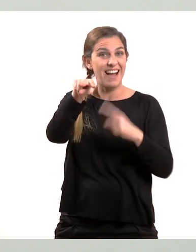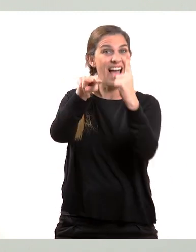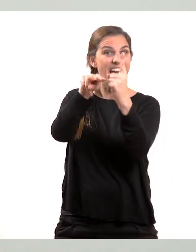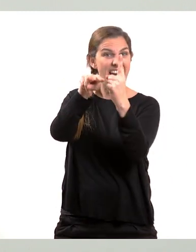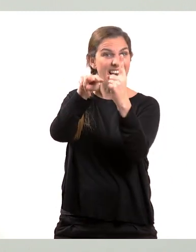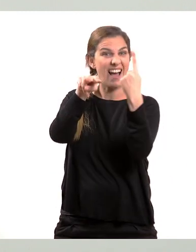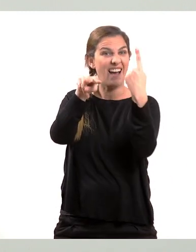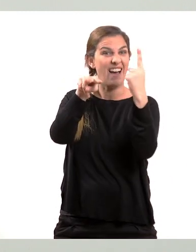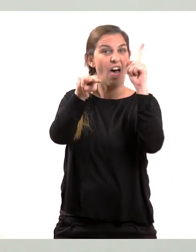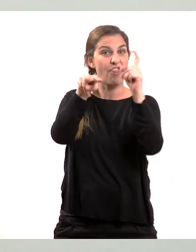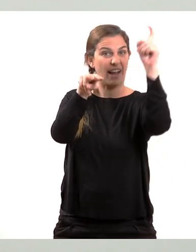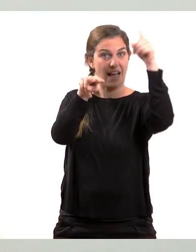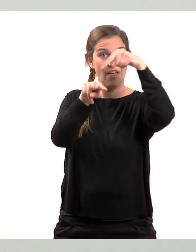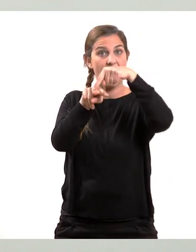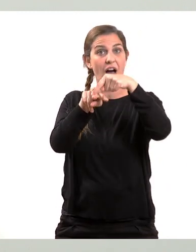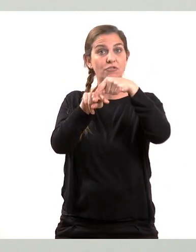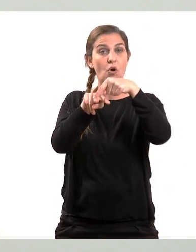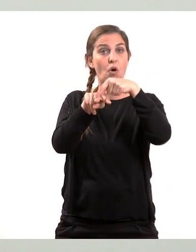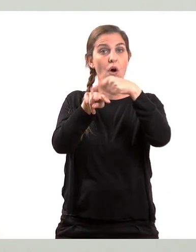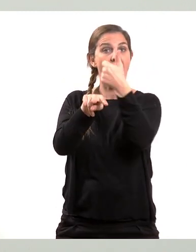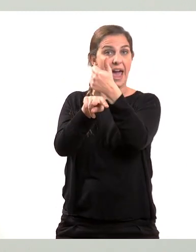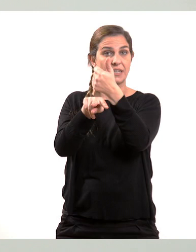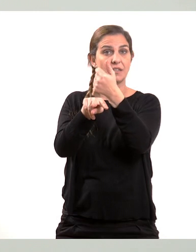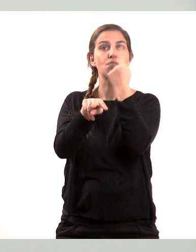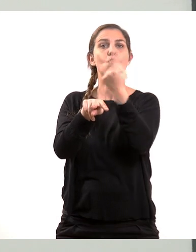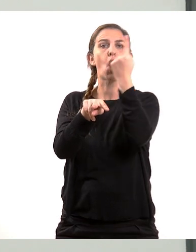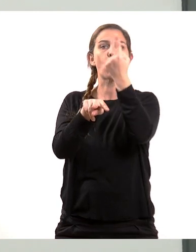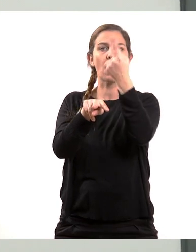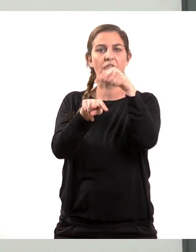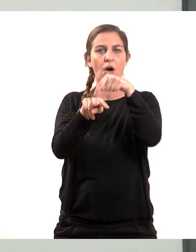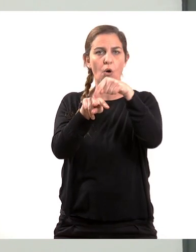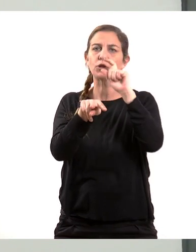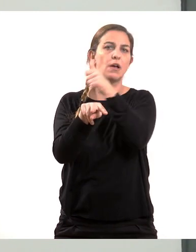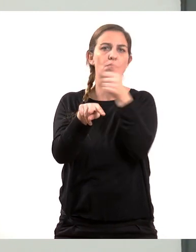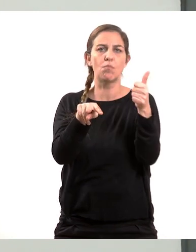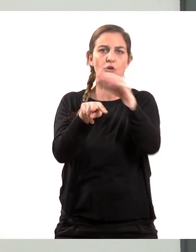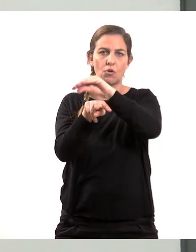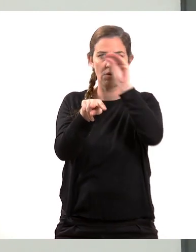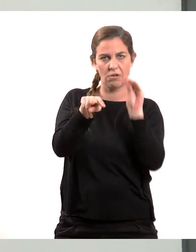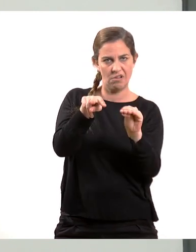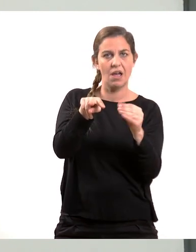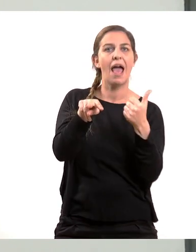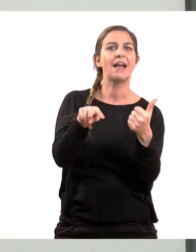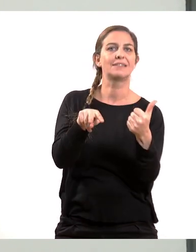και το 1 είναι η δεκάδα, 10, 6, τι θα γράψω εδώ? Μόνο το